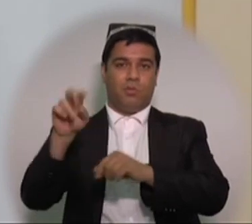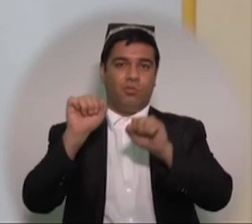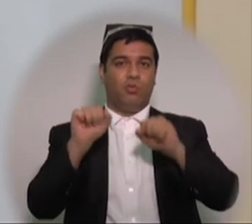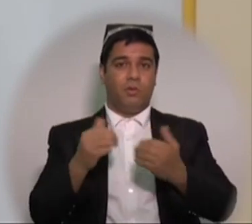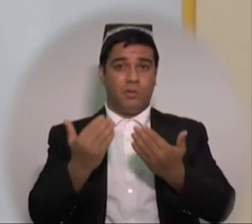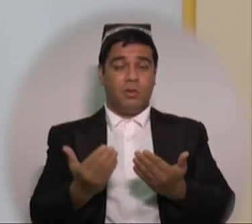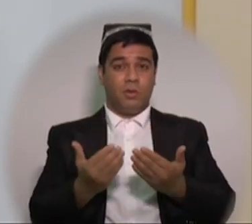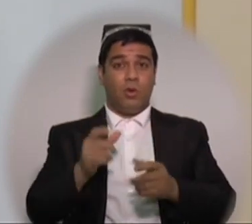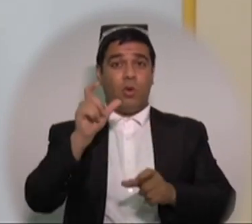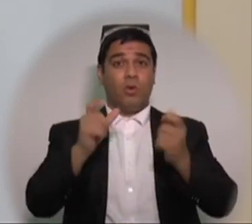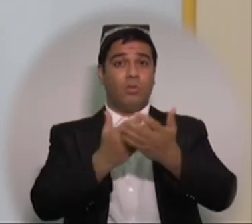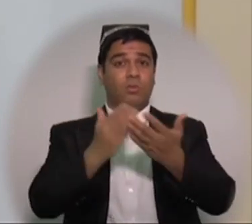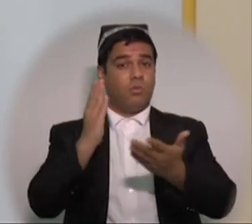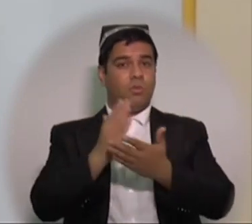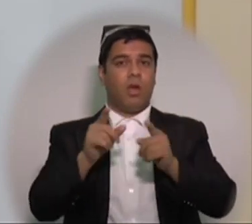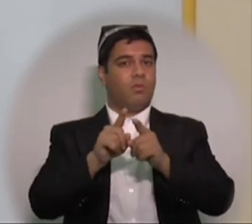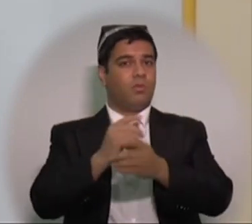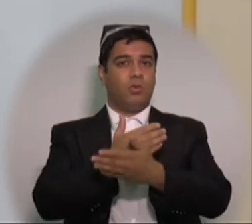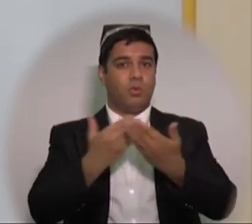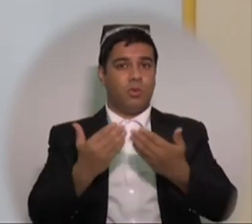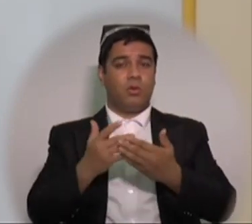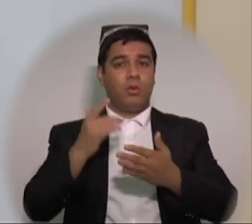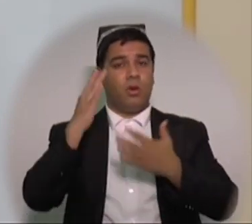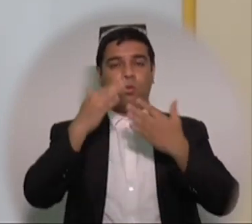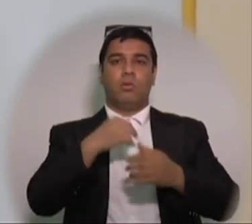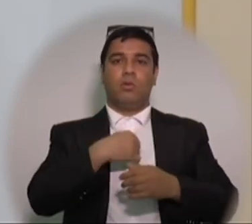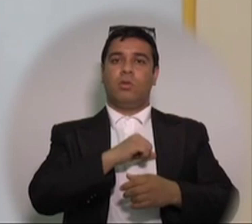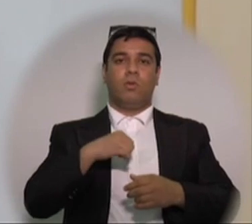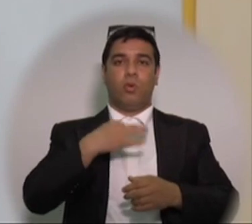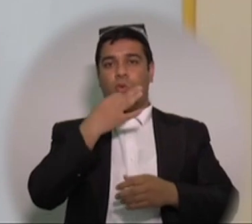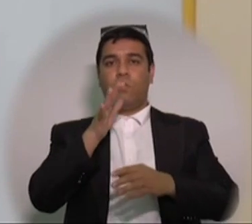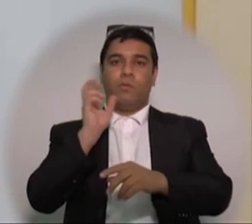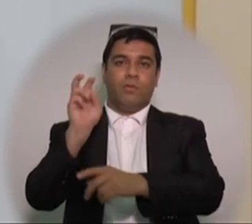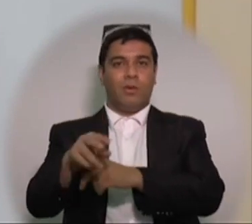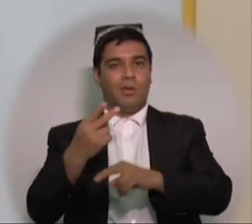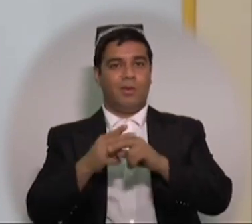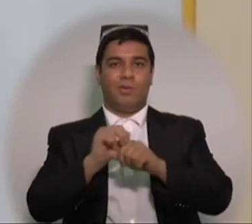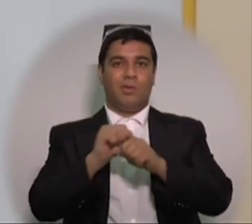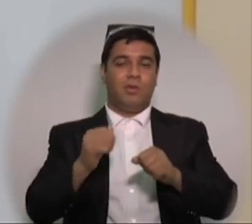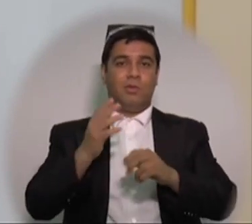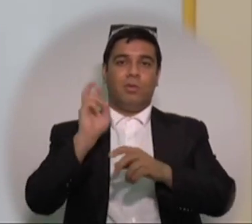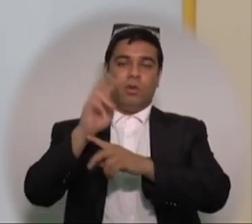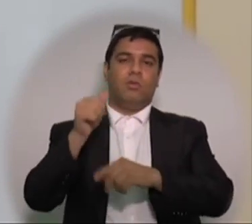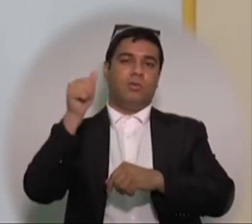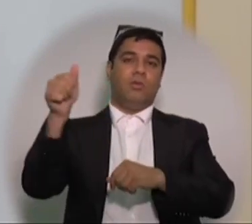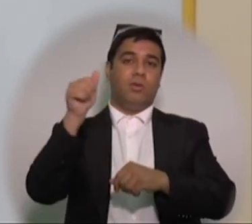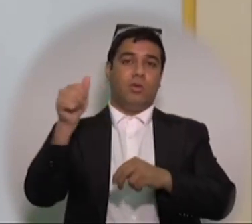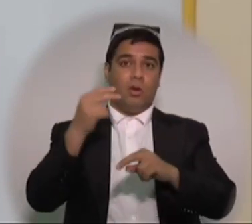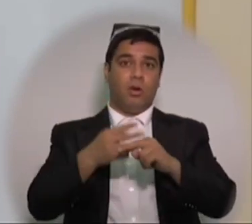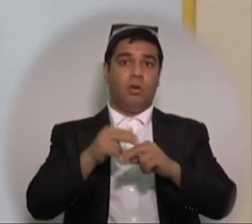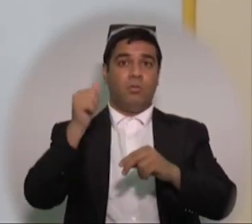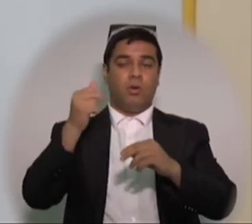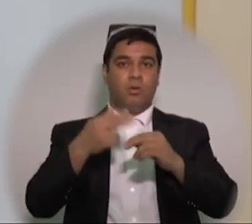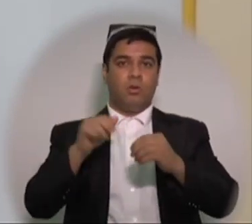bo'ldi. Odamlarimizda shu narsa yo'q. Xayoliga kelgan vaqtida boraveradi. Borib qo'ng'iroq turibdi,